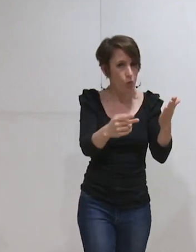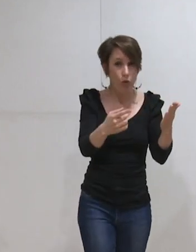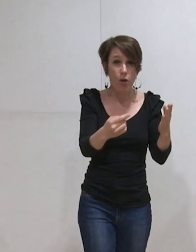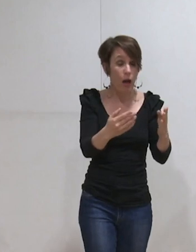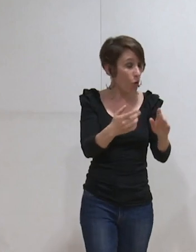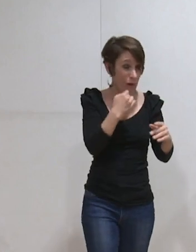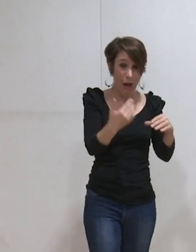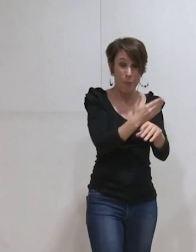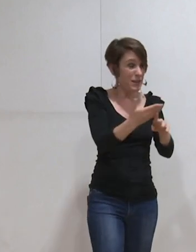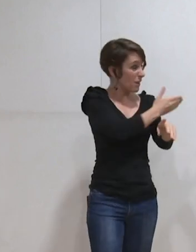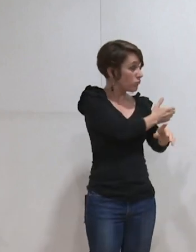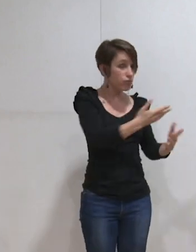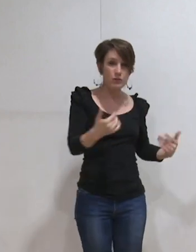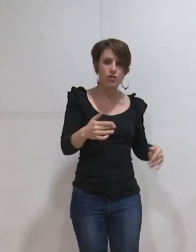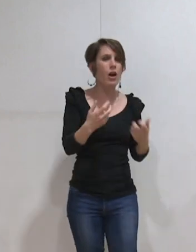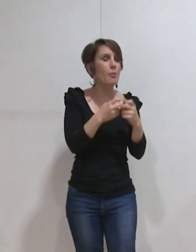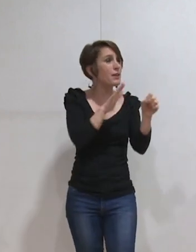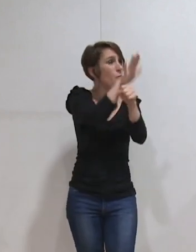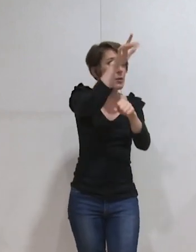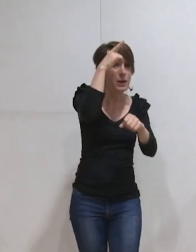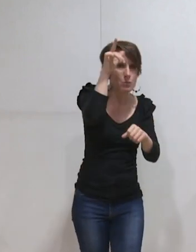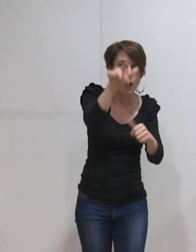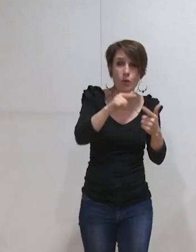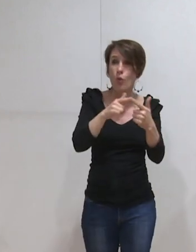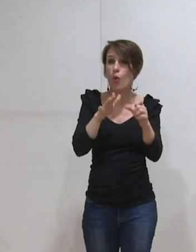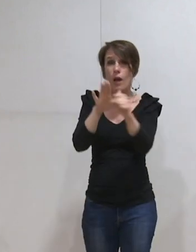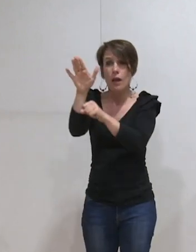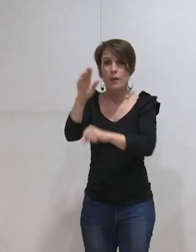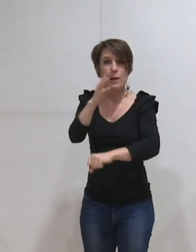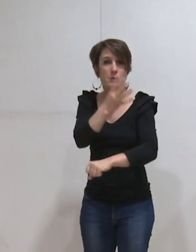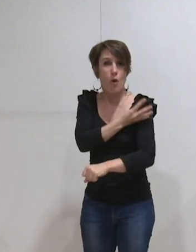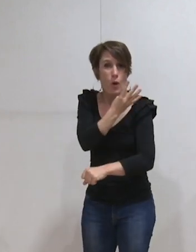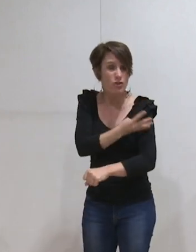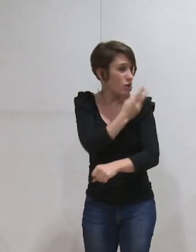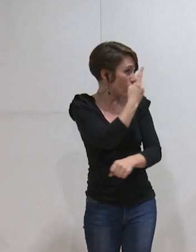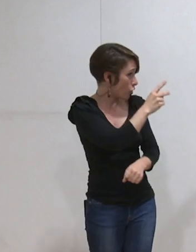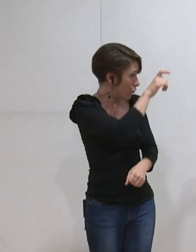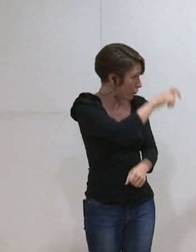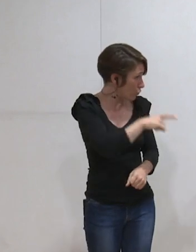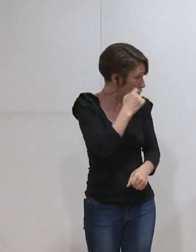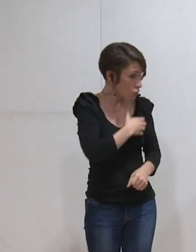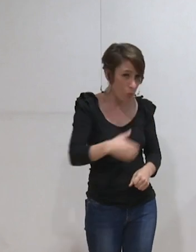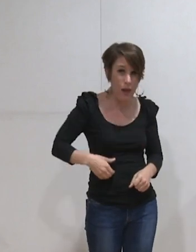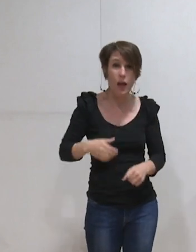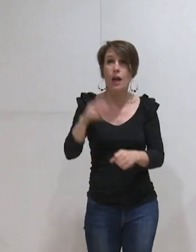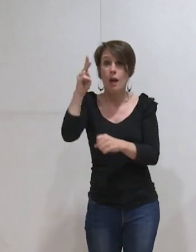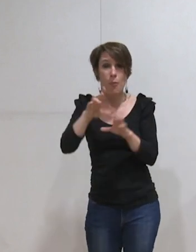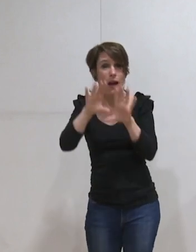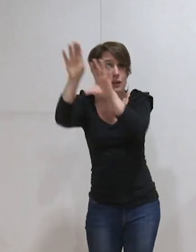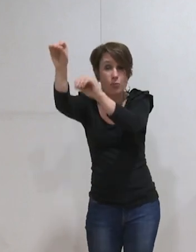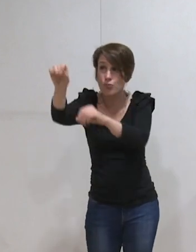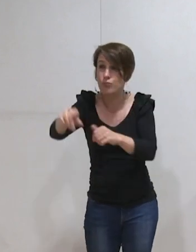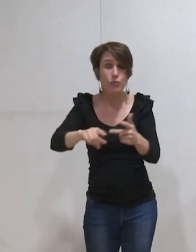avant ça concerne un déplacement à Lyon un déplacement à Washington de vous-même un déplacement à Paris monsieur Sabri et cetera de